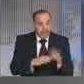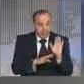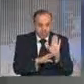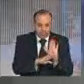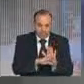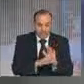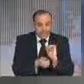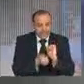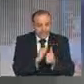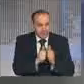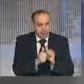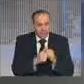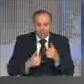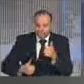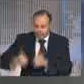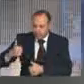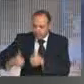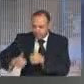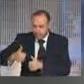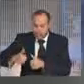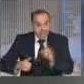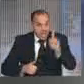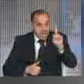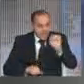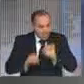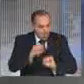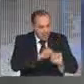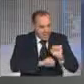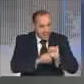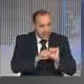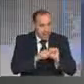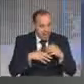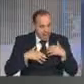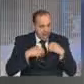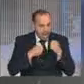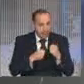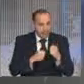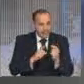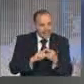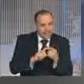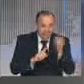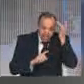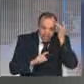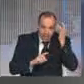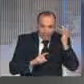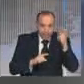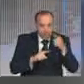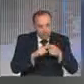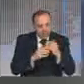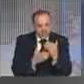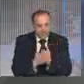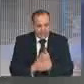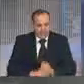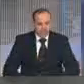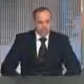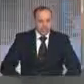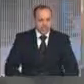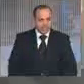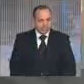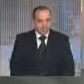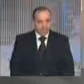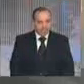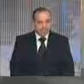على بعدها الرياضي التنافسي لكن المنظمين ارادوا استثمارها ثقافيا واقتصاديا